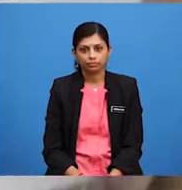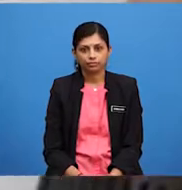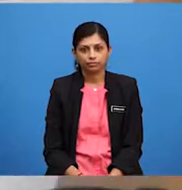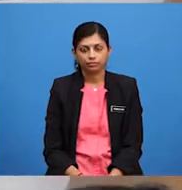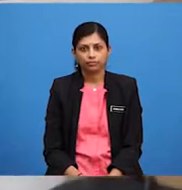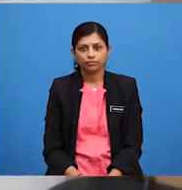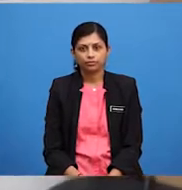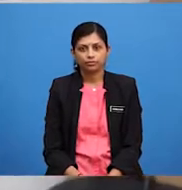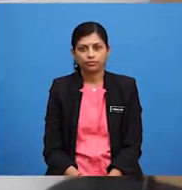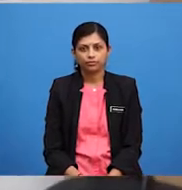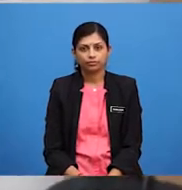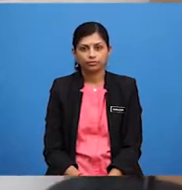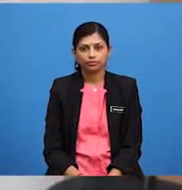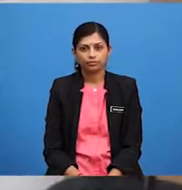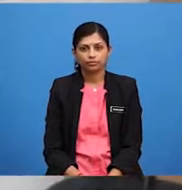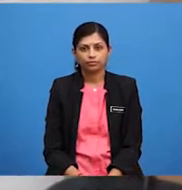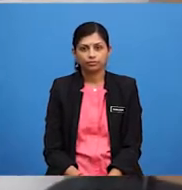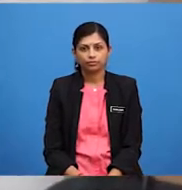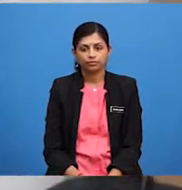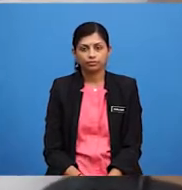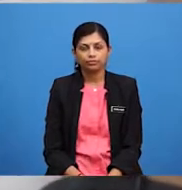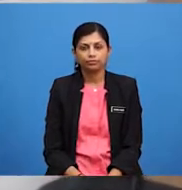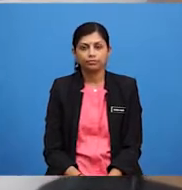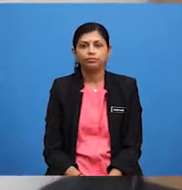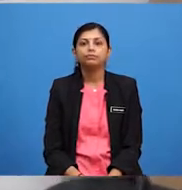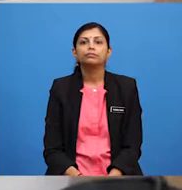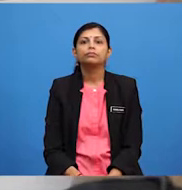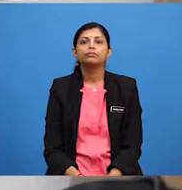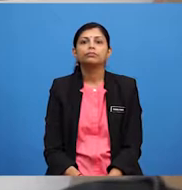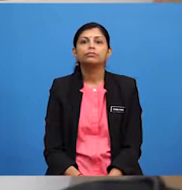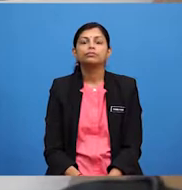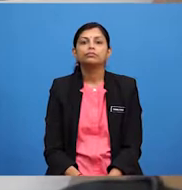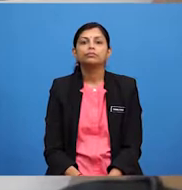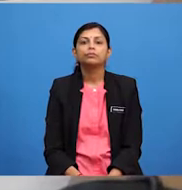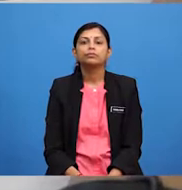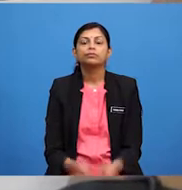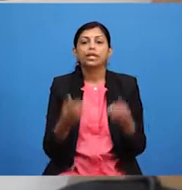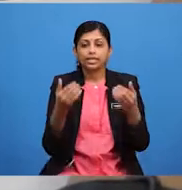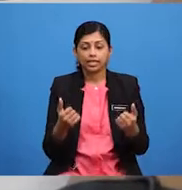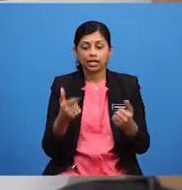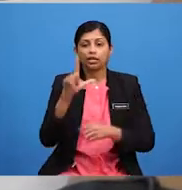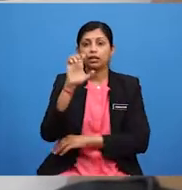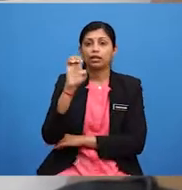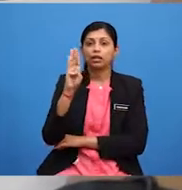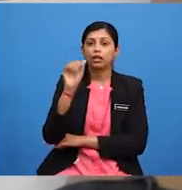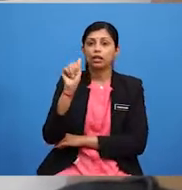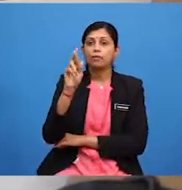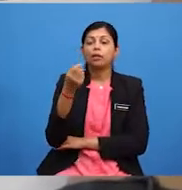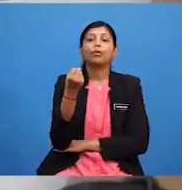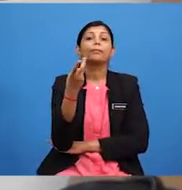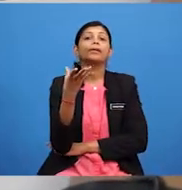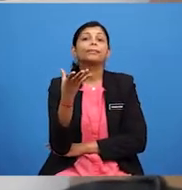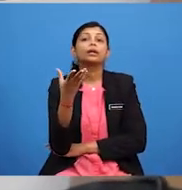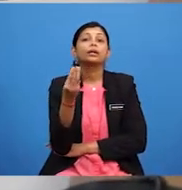Langkah kelima, murid-murid ukur dan tandakan lebar objek yang dikehendaki pada